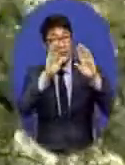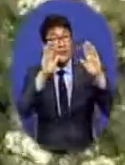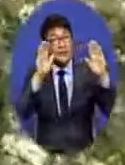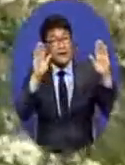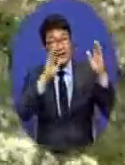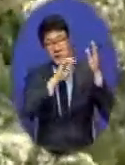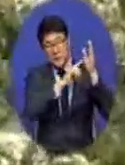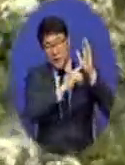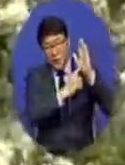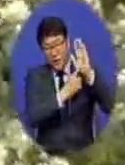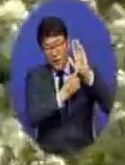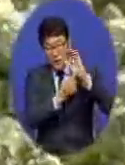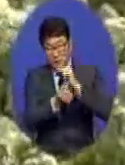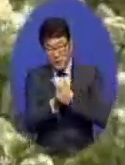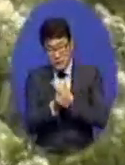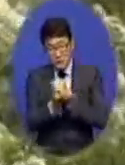허공에